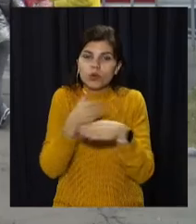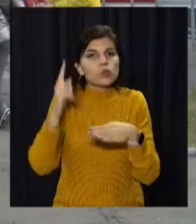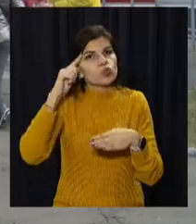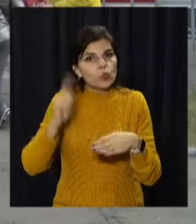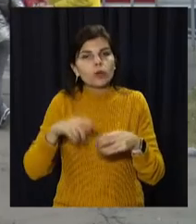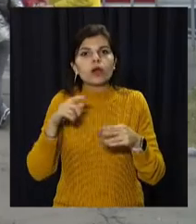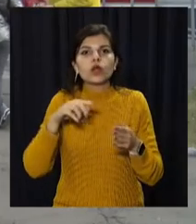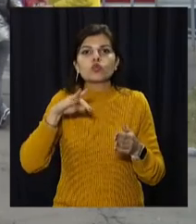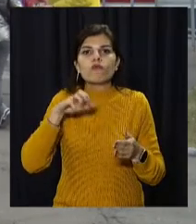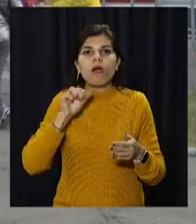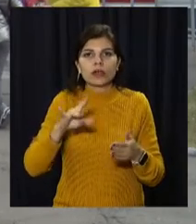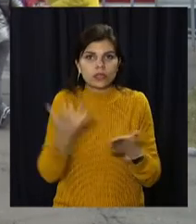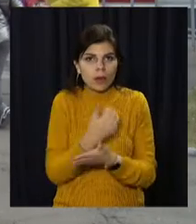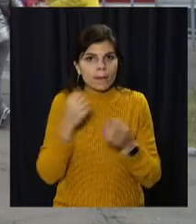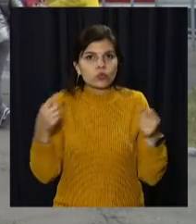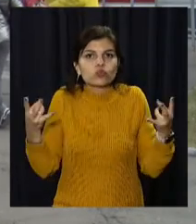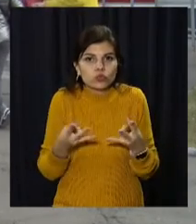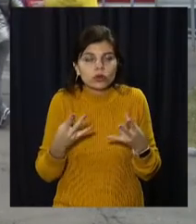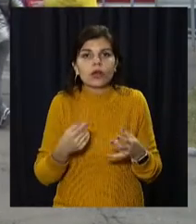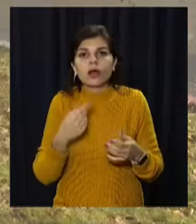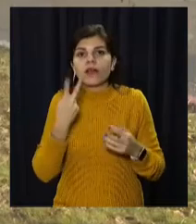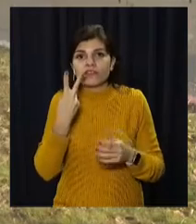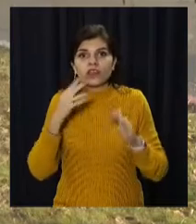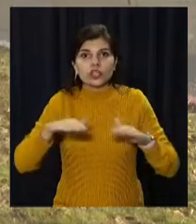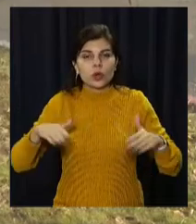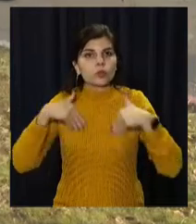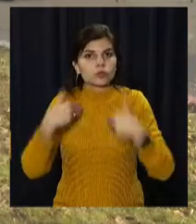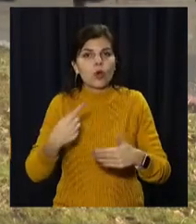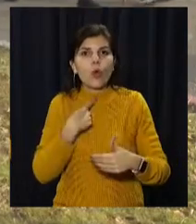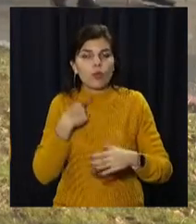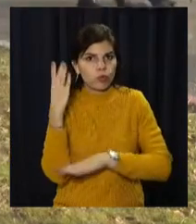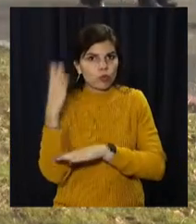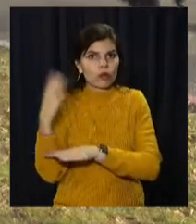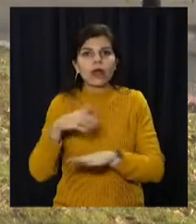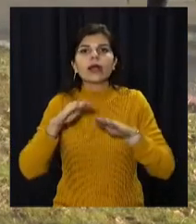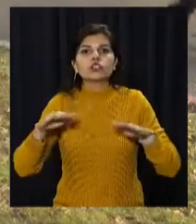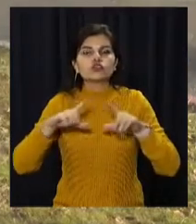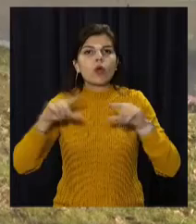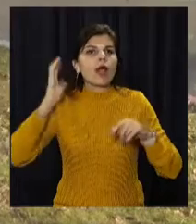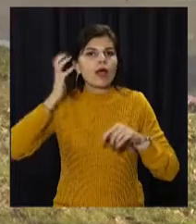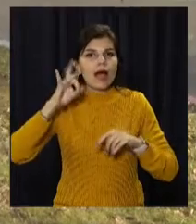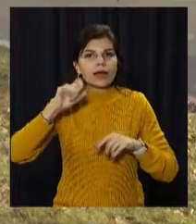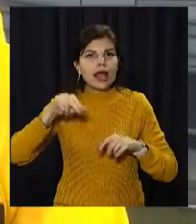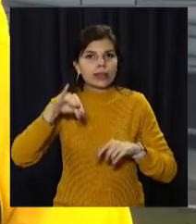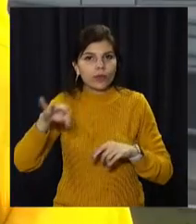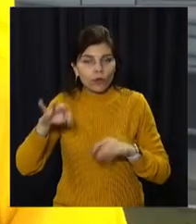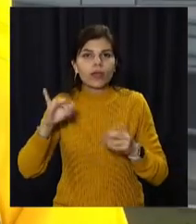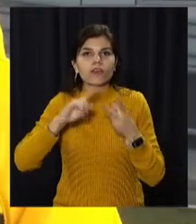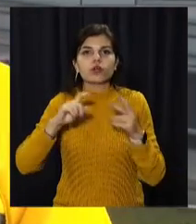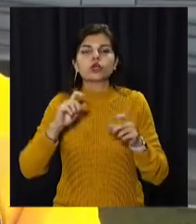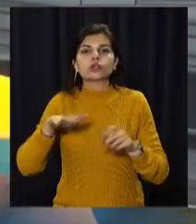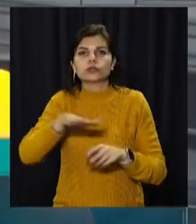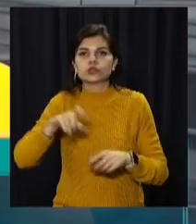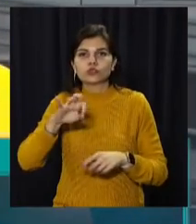голосів набрали дві дитячі пропозиції – створення шкільного радіо та облаштування зони відпочинку на подвір'ї школи. Зона відпочинку